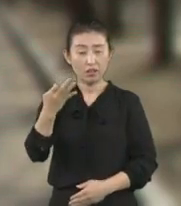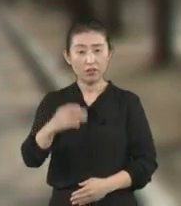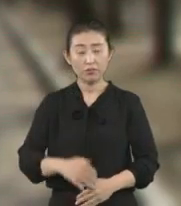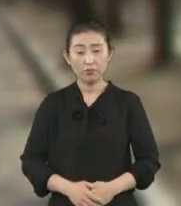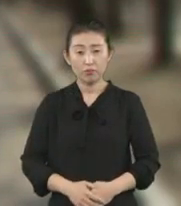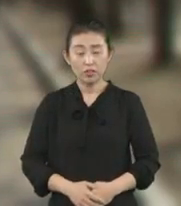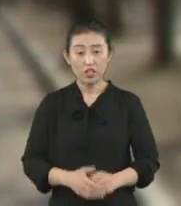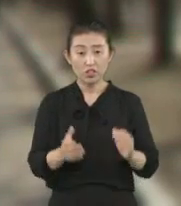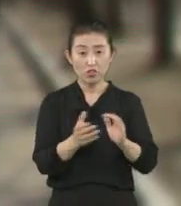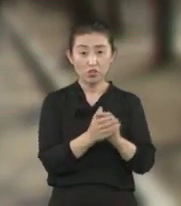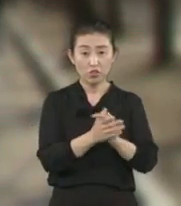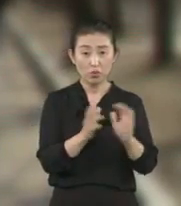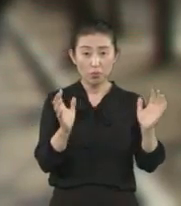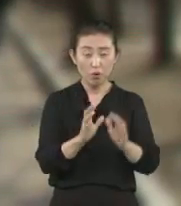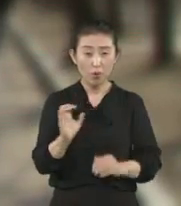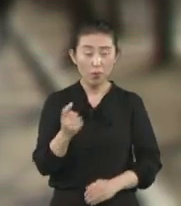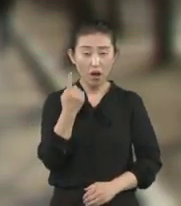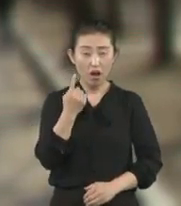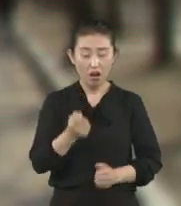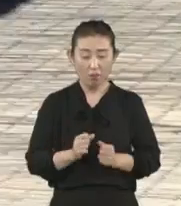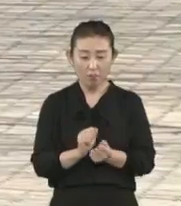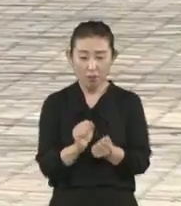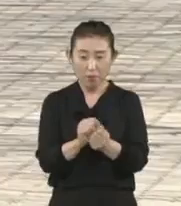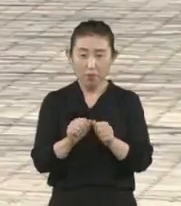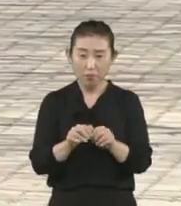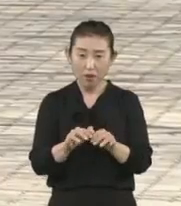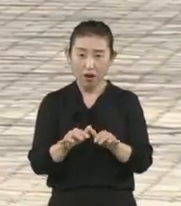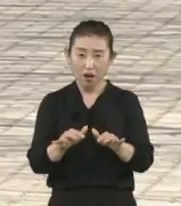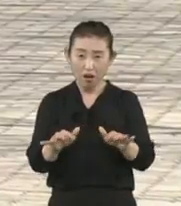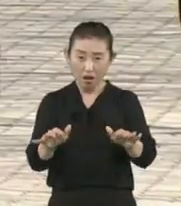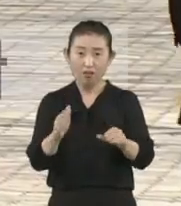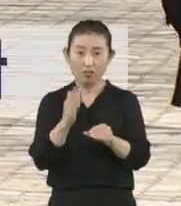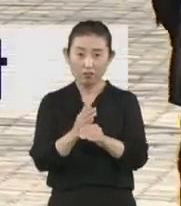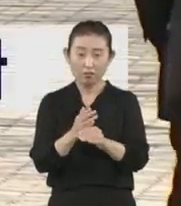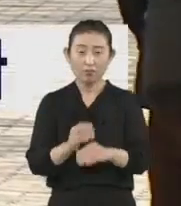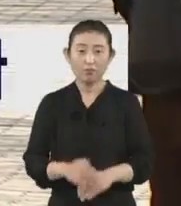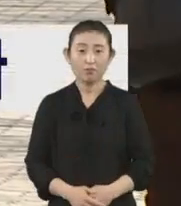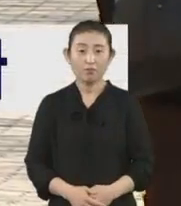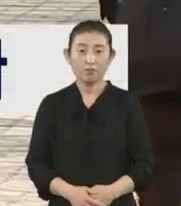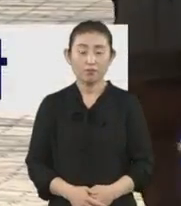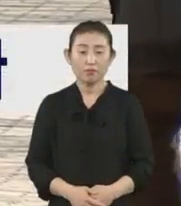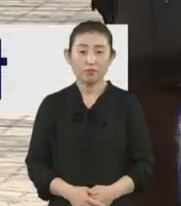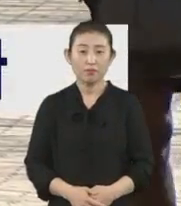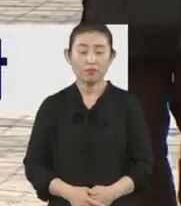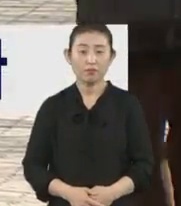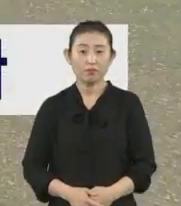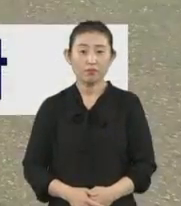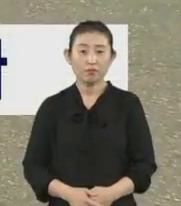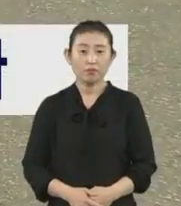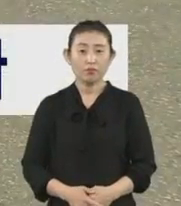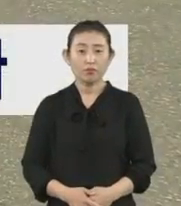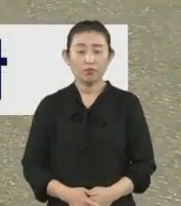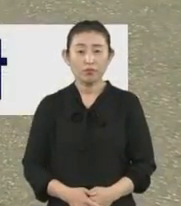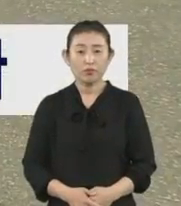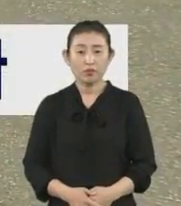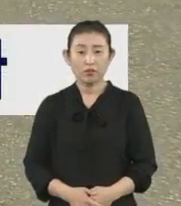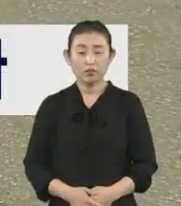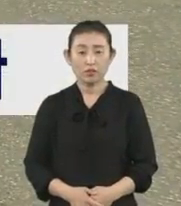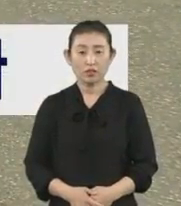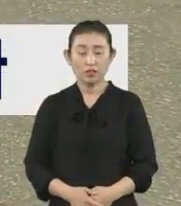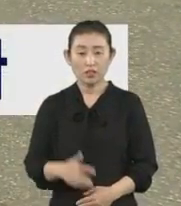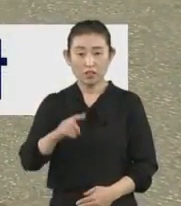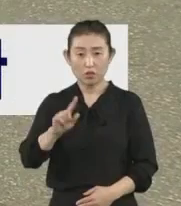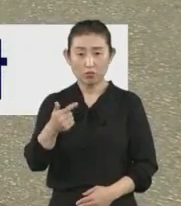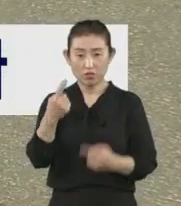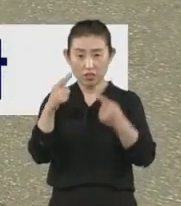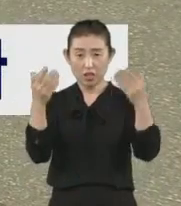친구 모임에서 촉발된 코로나19 집단 감염이 교내 감염으로 확산된 것으로 추정되는 상황입니다. 방역당국은